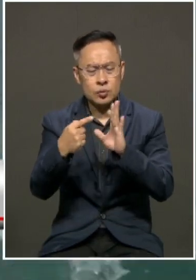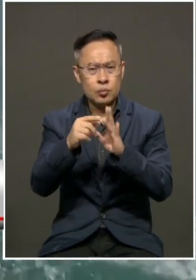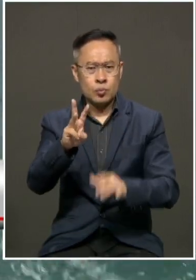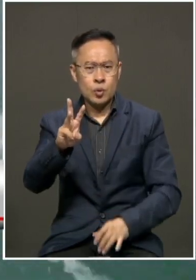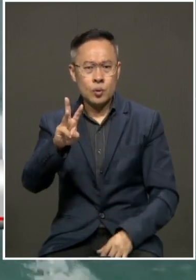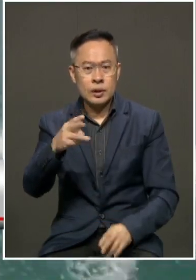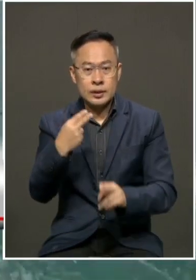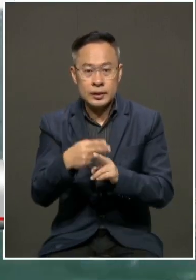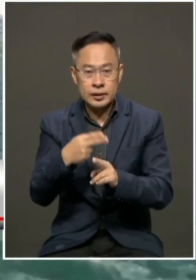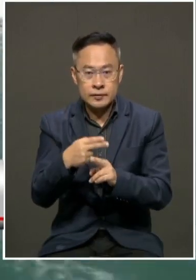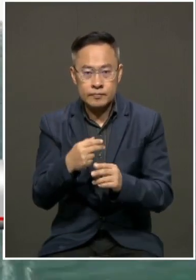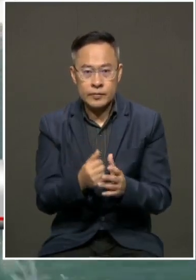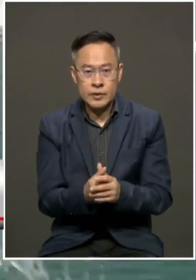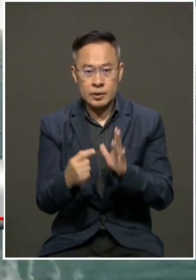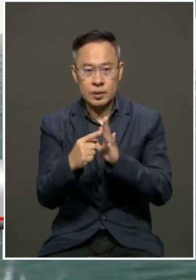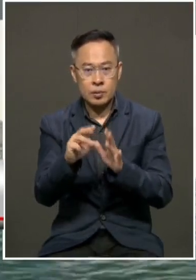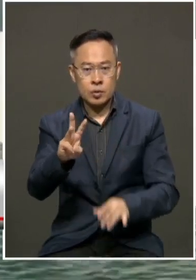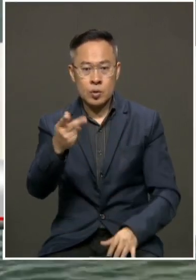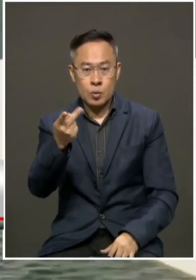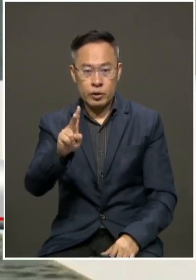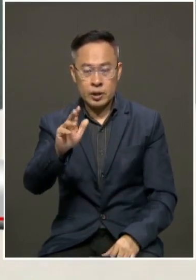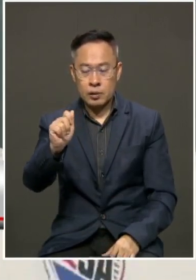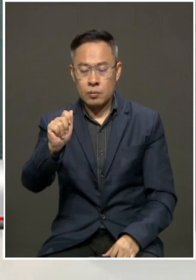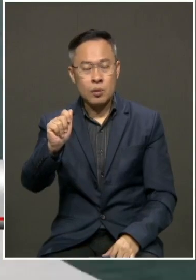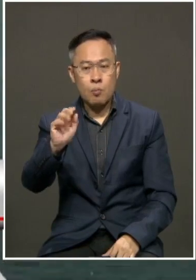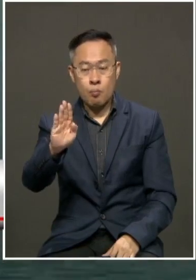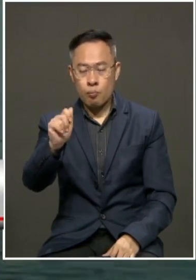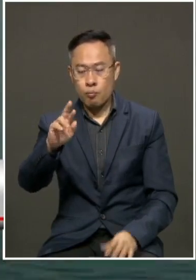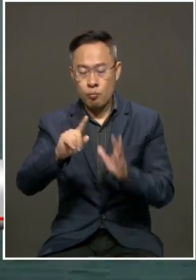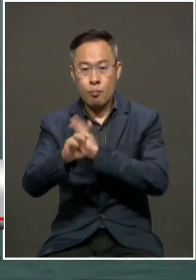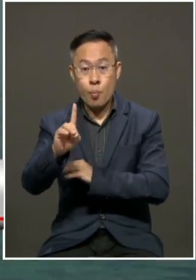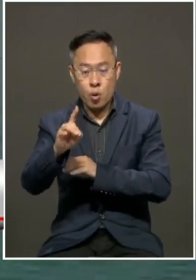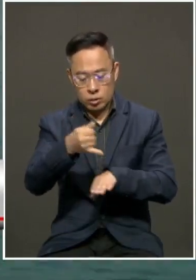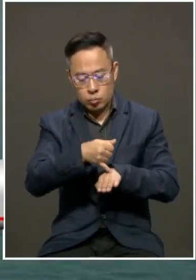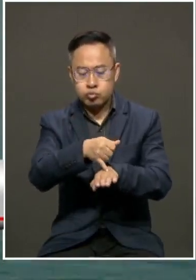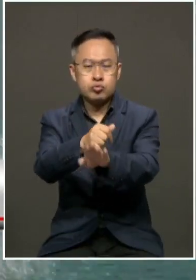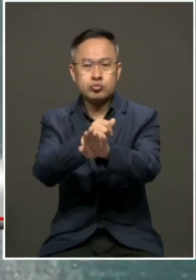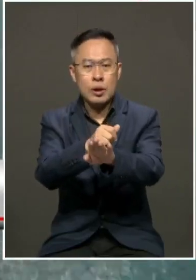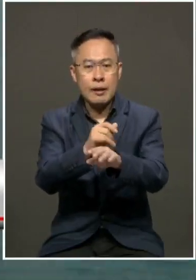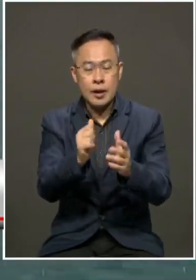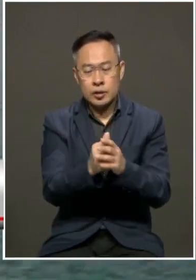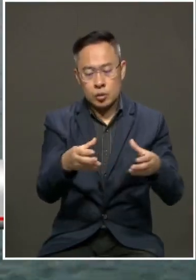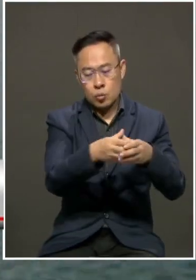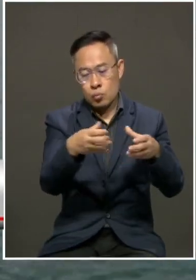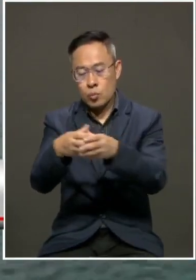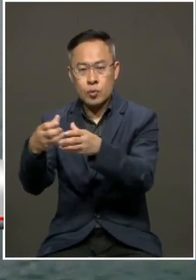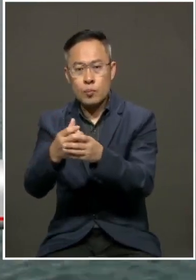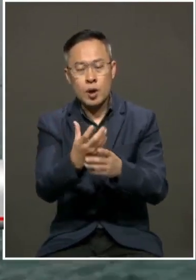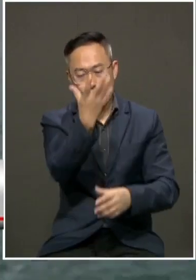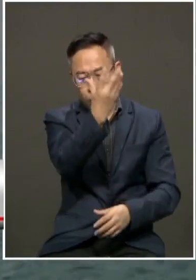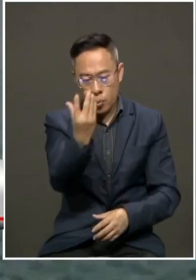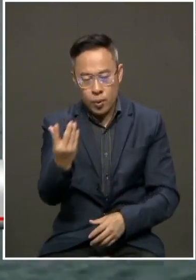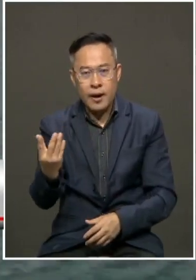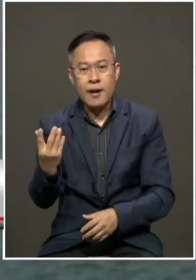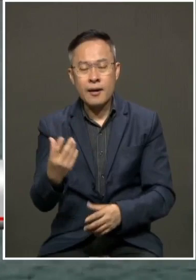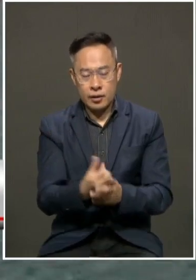14ปีชายและหญิงซึ่งนักกีฬาที่ได้อันดับ 1ของแต่ละกลุ่มก็จะผ่านเข้ารอบรองชนะเลิศต่อไปนะคะส่วนอันดับอื่น